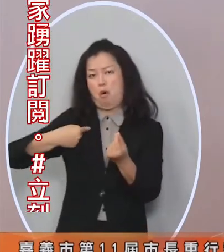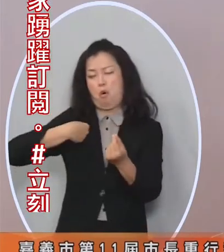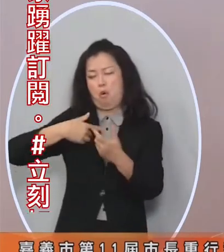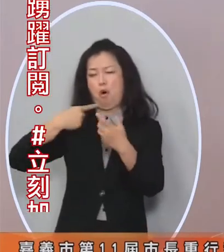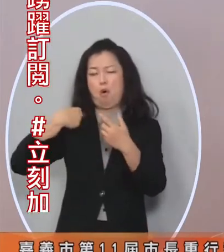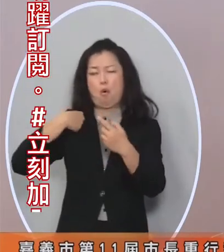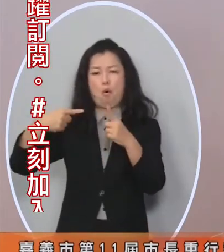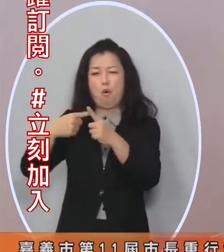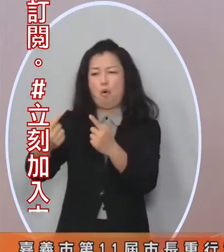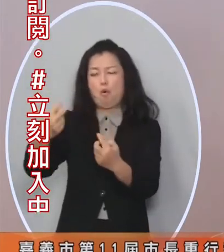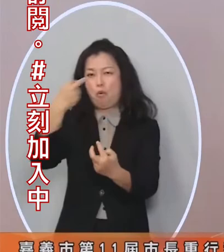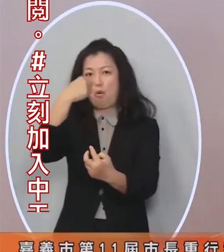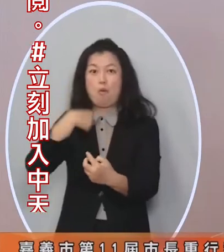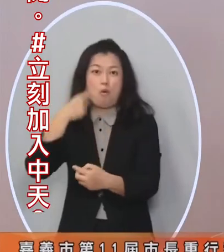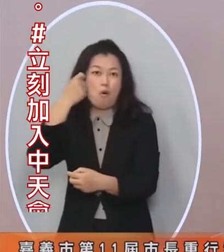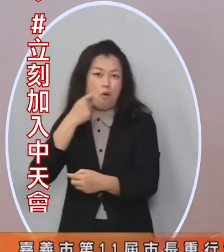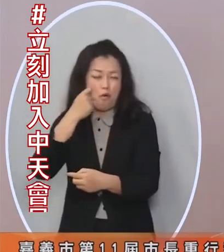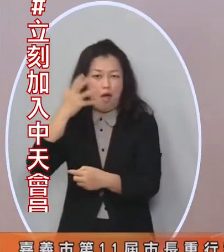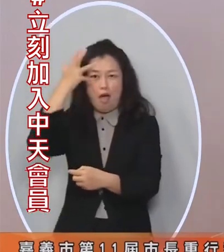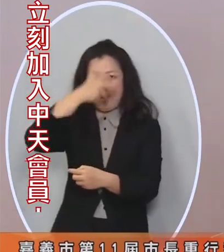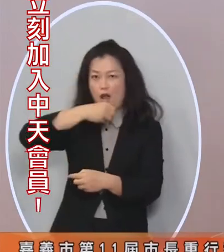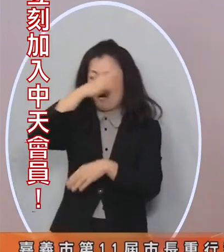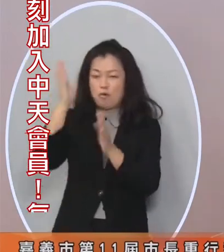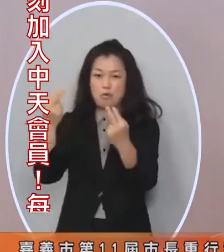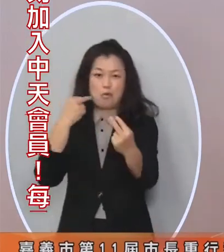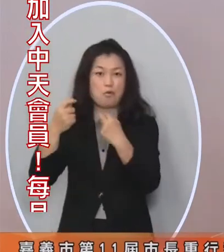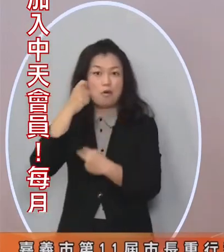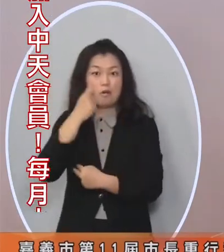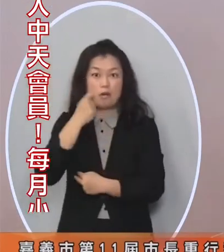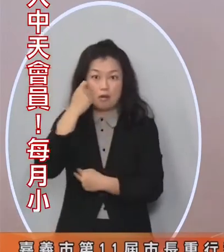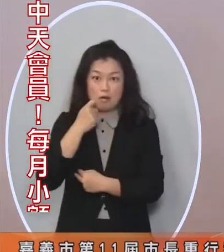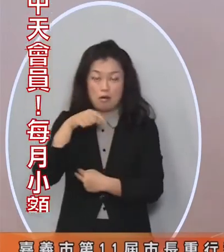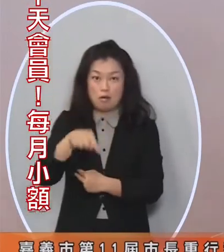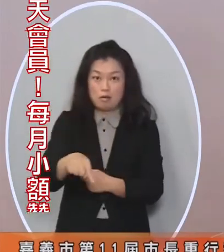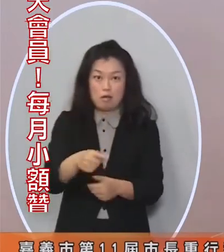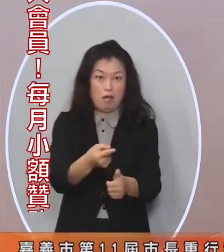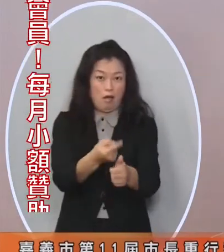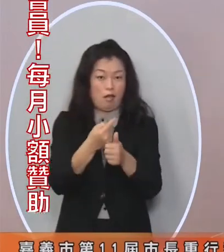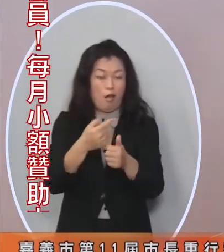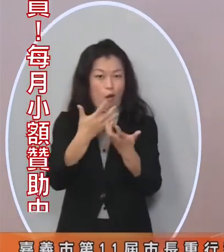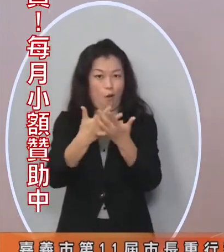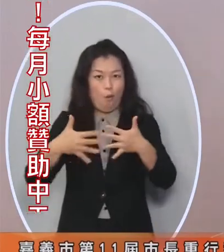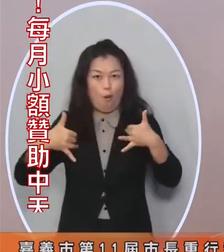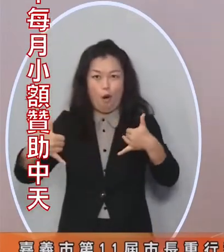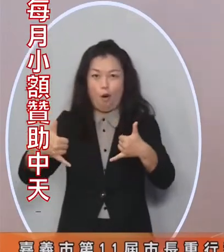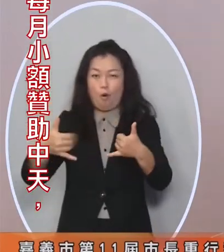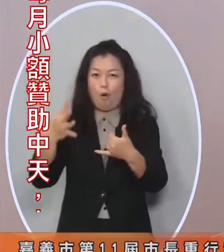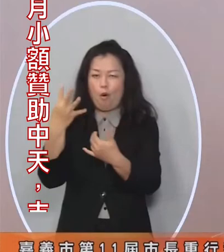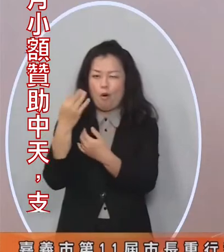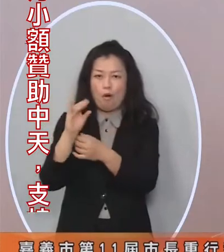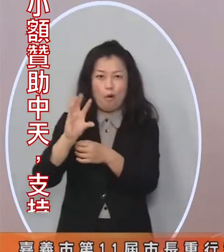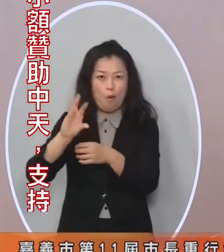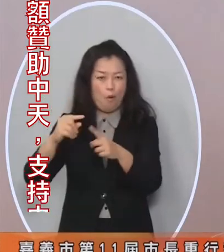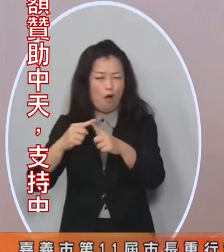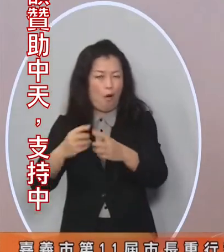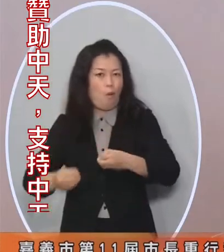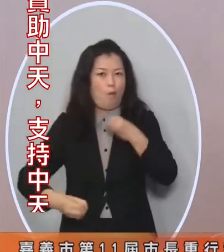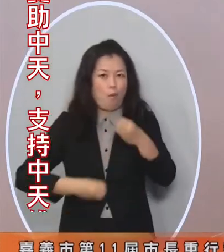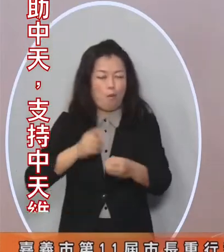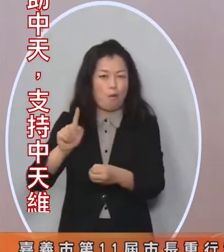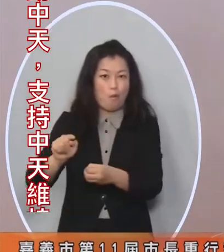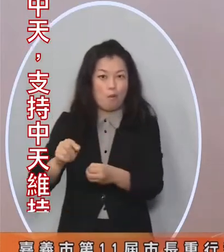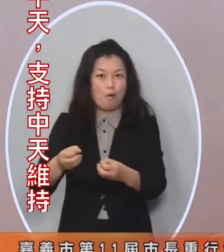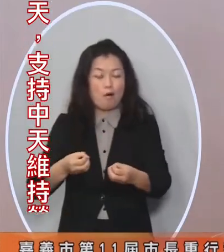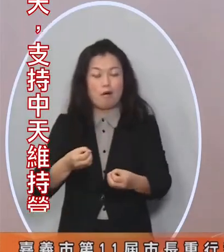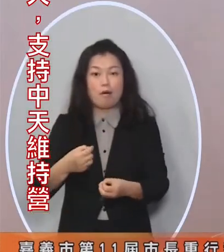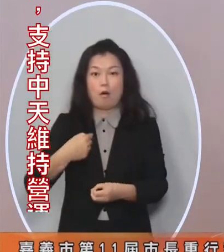少咸宜哈，差很多了哈。那这个就引起网络上几千万人的回响啊，所以我在这里要跟大家分享，就是